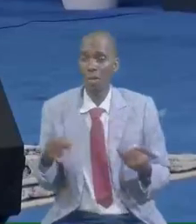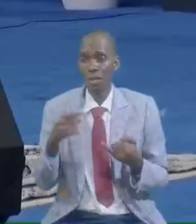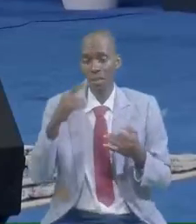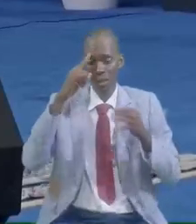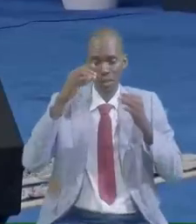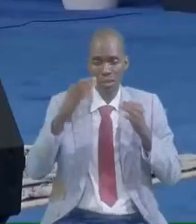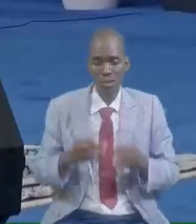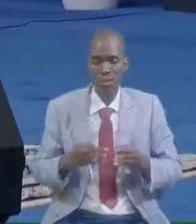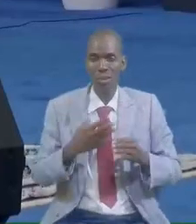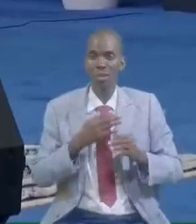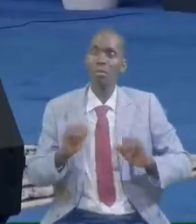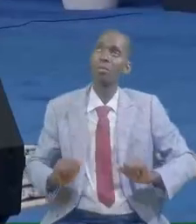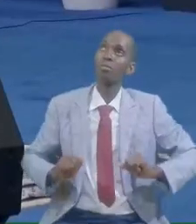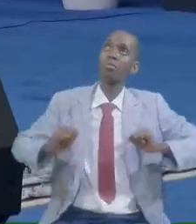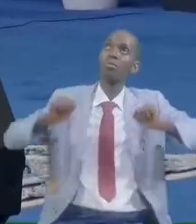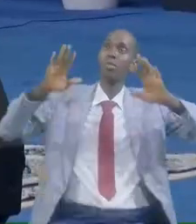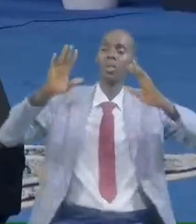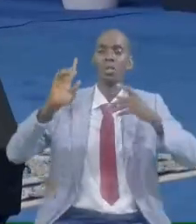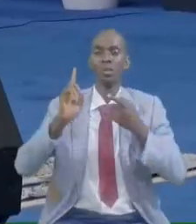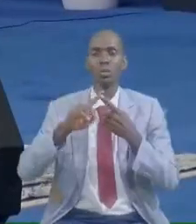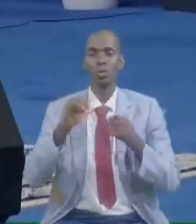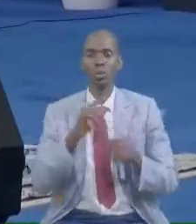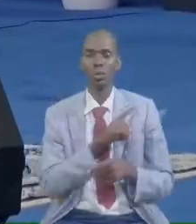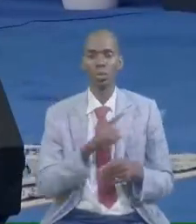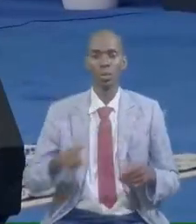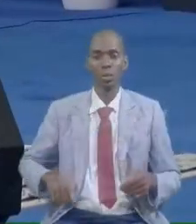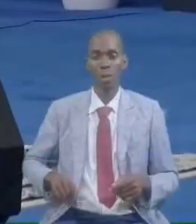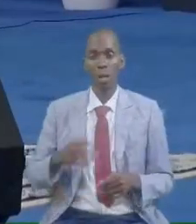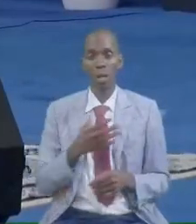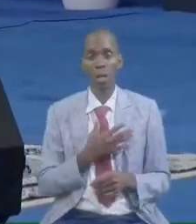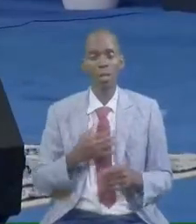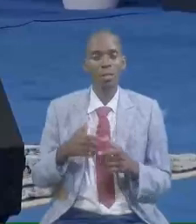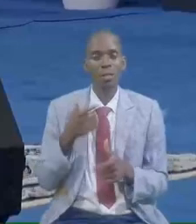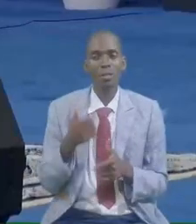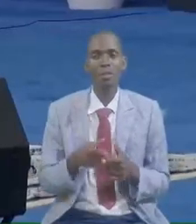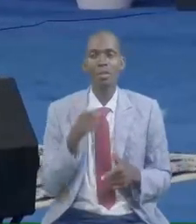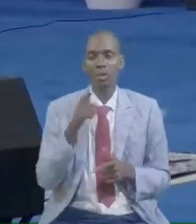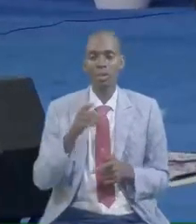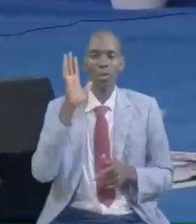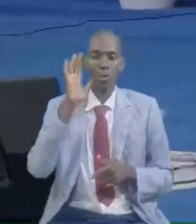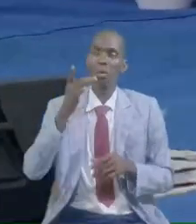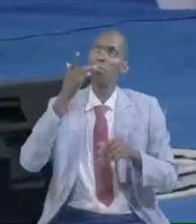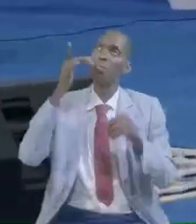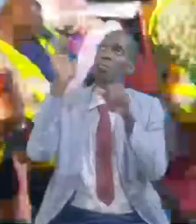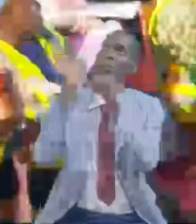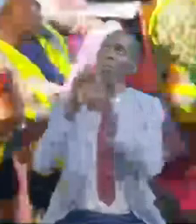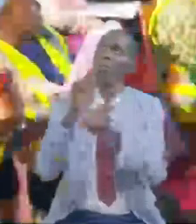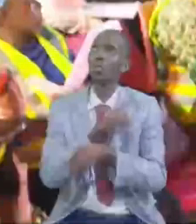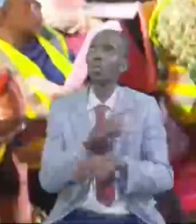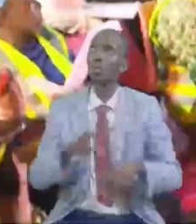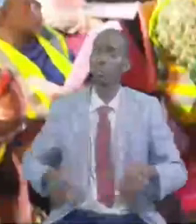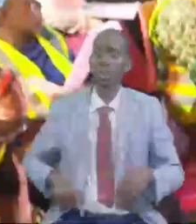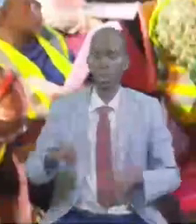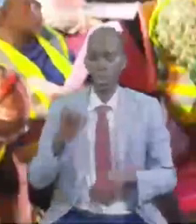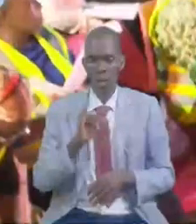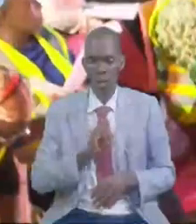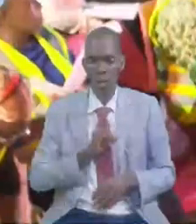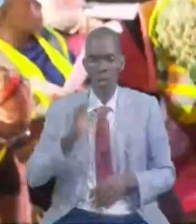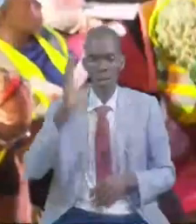cette soumission et cet engagement au Seigneur. Alors, tu vas promettre au Seigneur, je vais